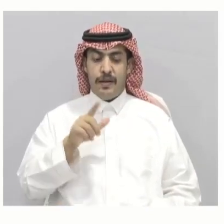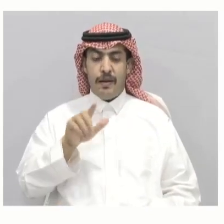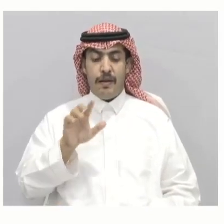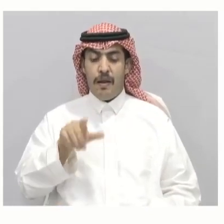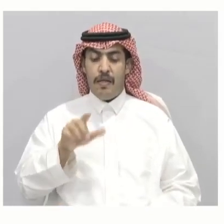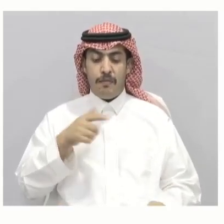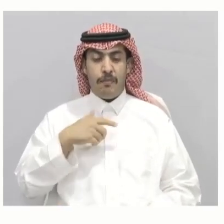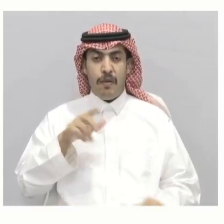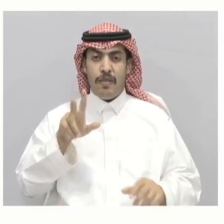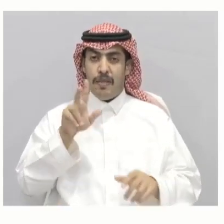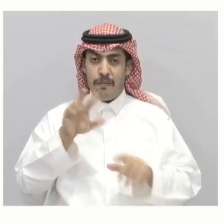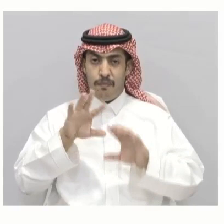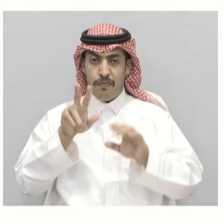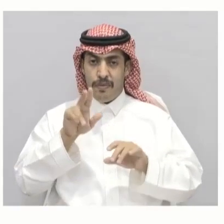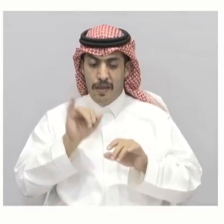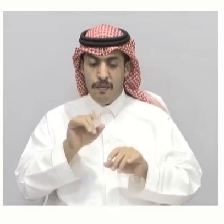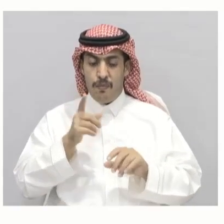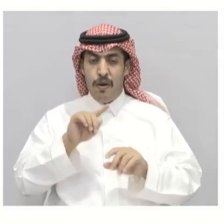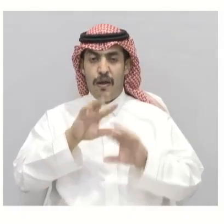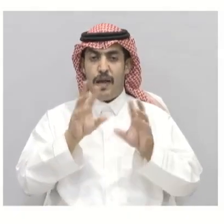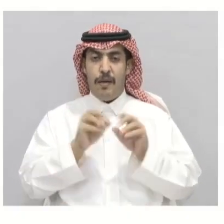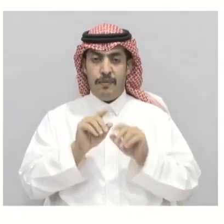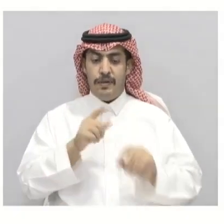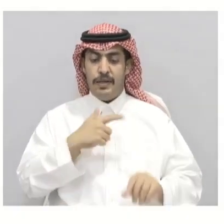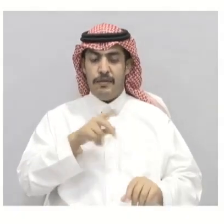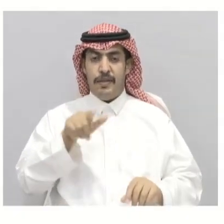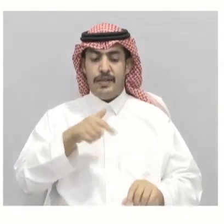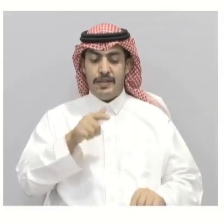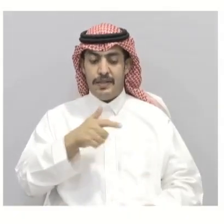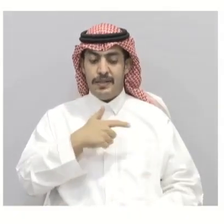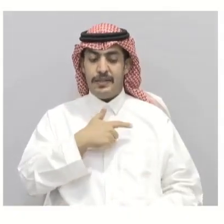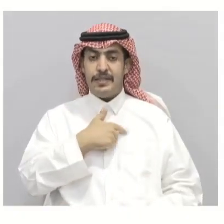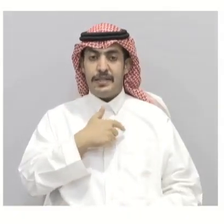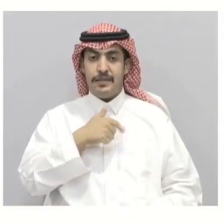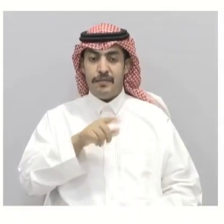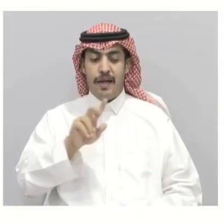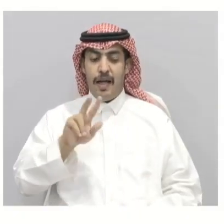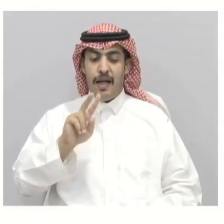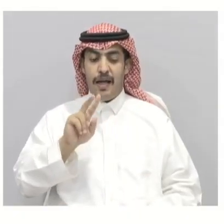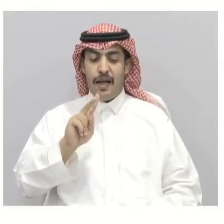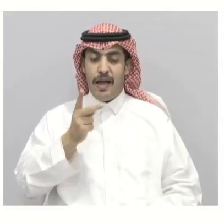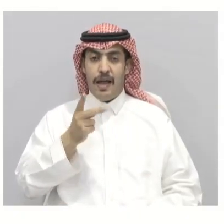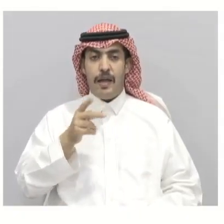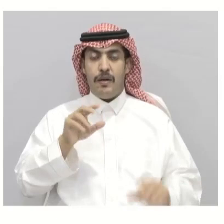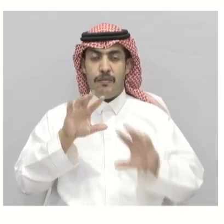متتامتان وليست متكاملتان اذا ساقول غير